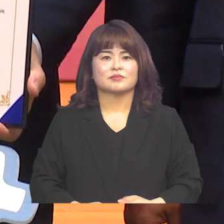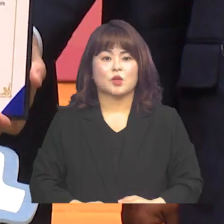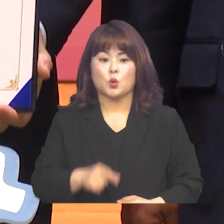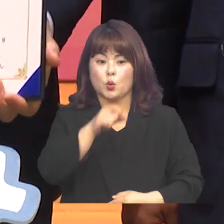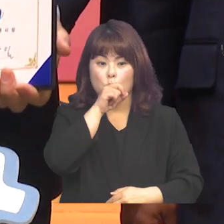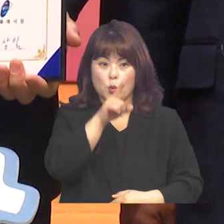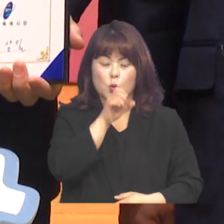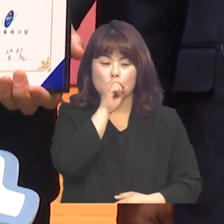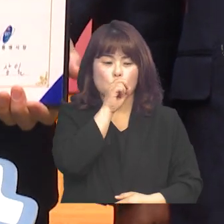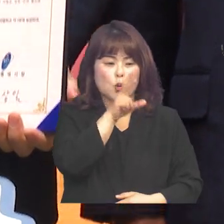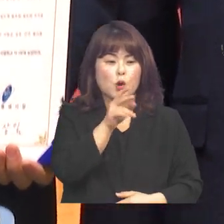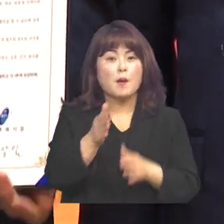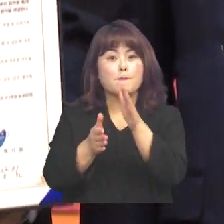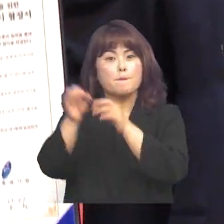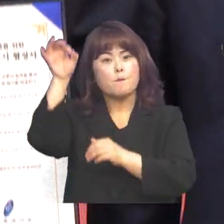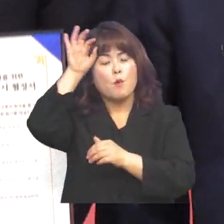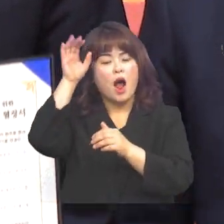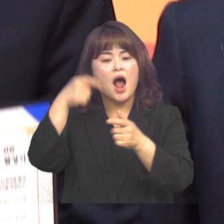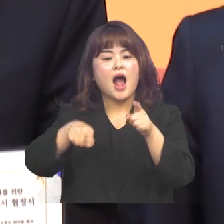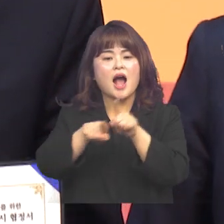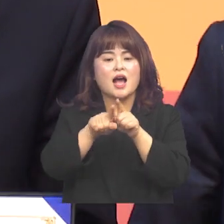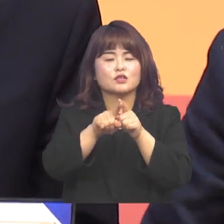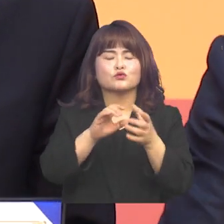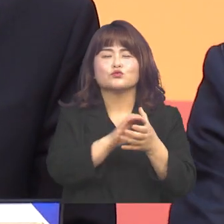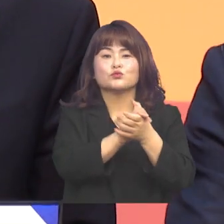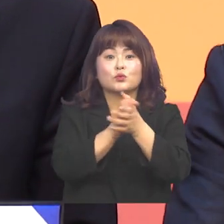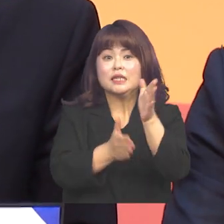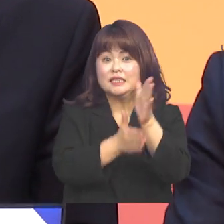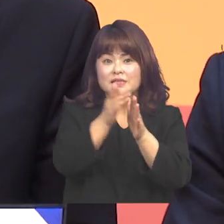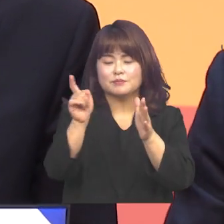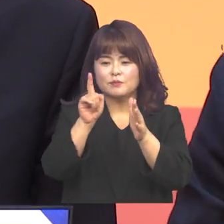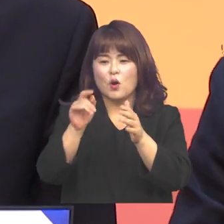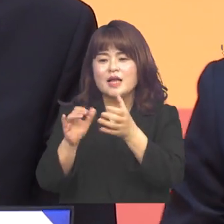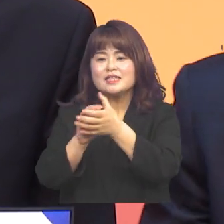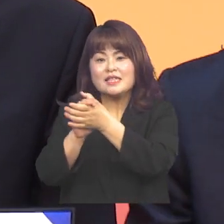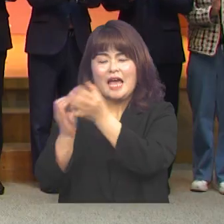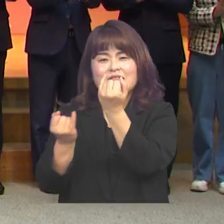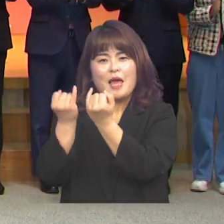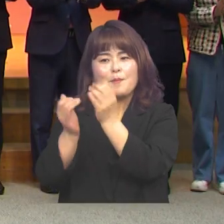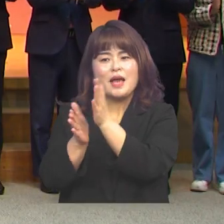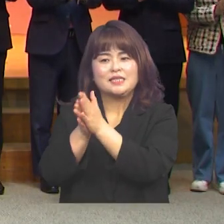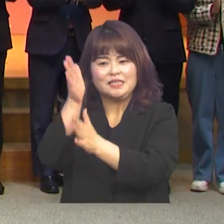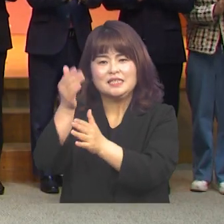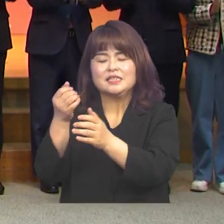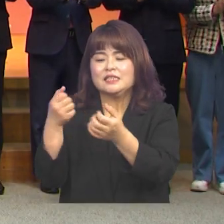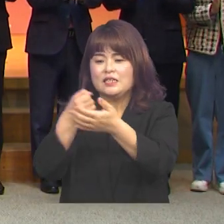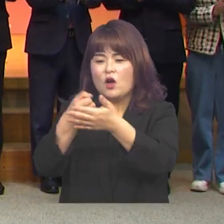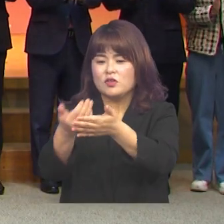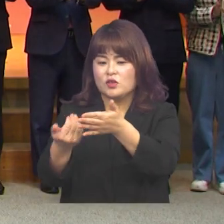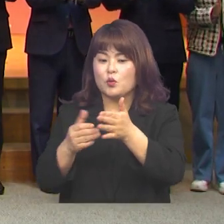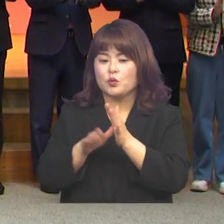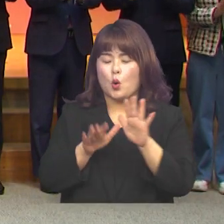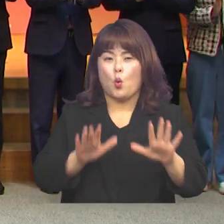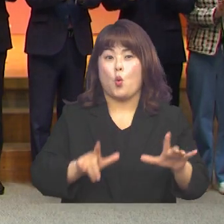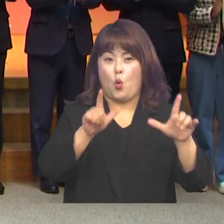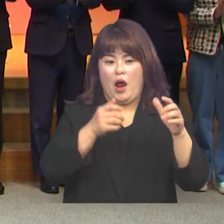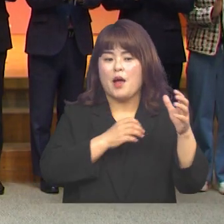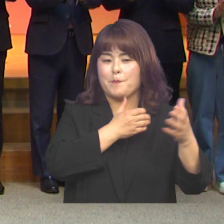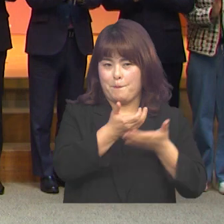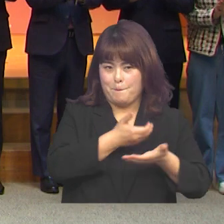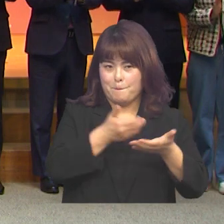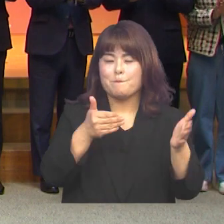합니다. 용인과 포항이 맺은 우호도시 교류협약은 자매도시 전 단계로 올해 여러 분야에서 협력